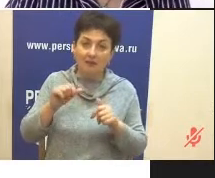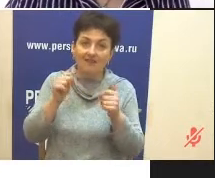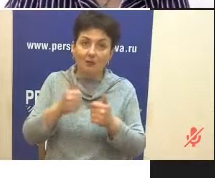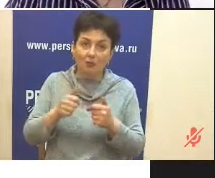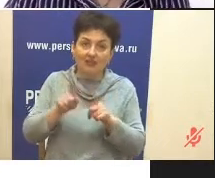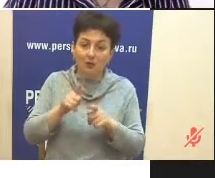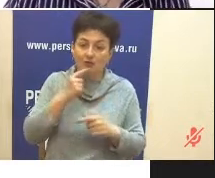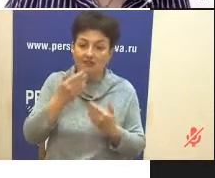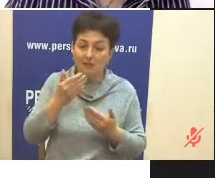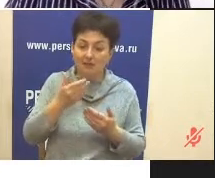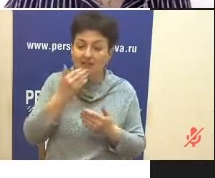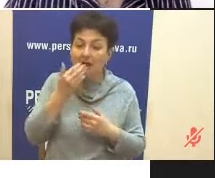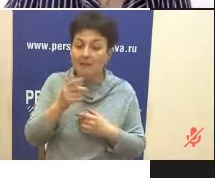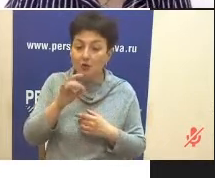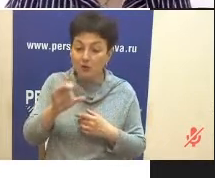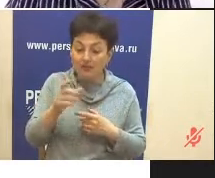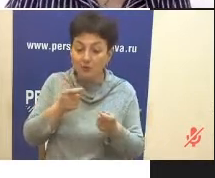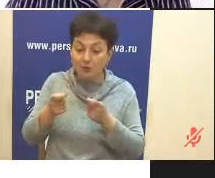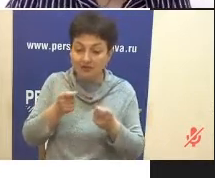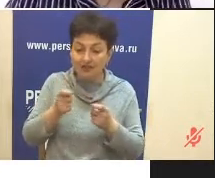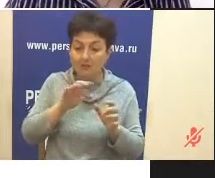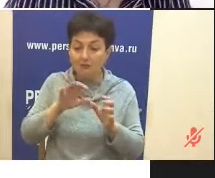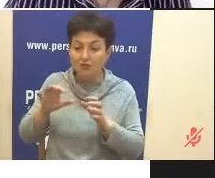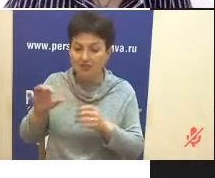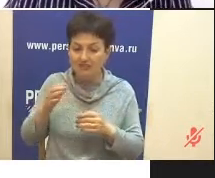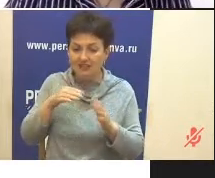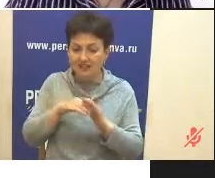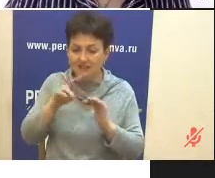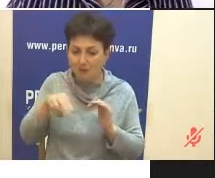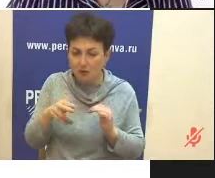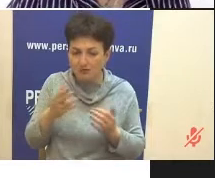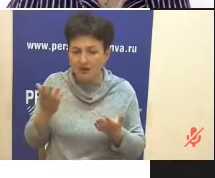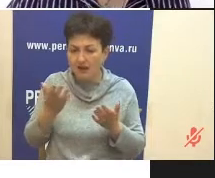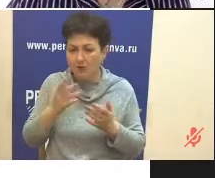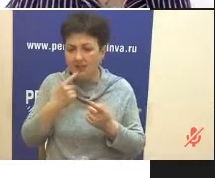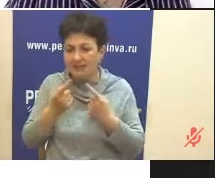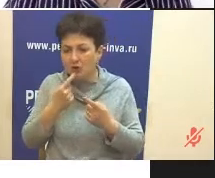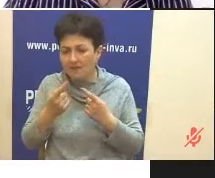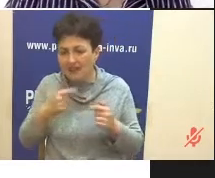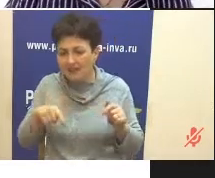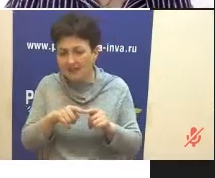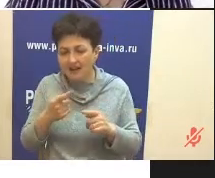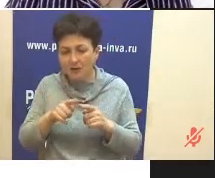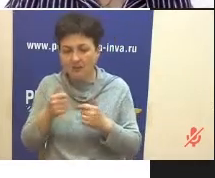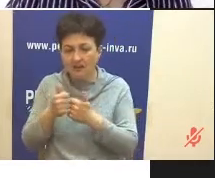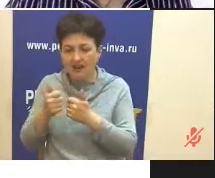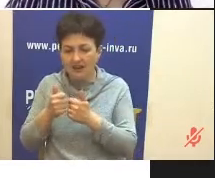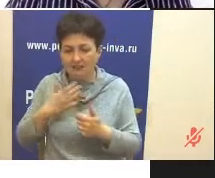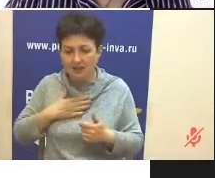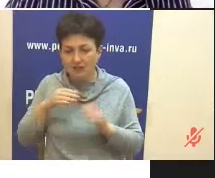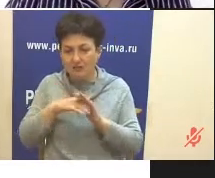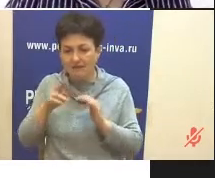такой запрос руководитель, попечительский фонд, не знаю, какой-то совет, который рядом с нашим